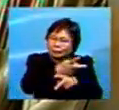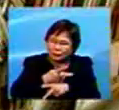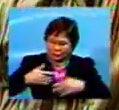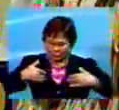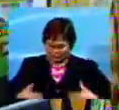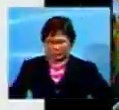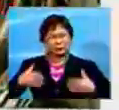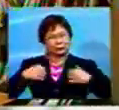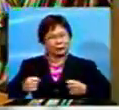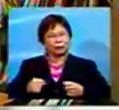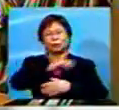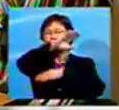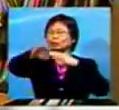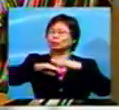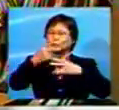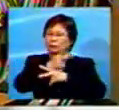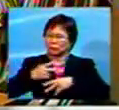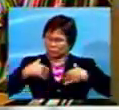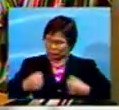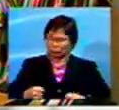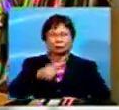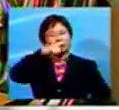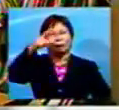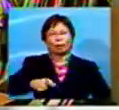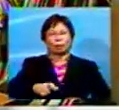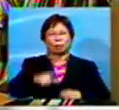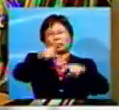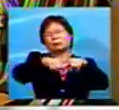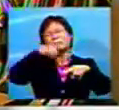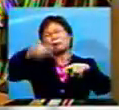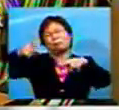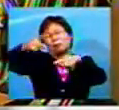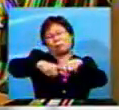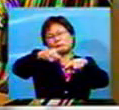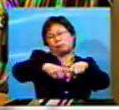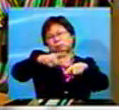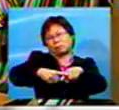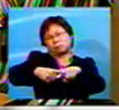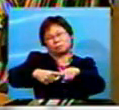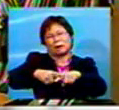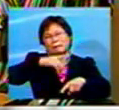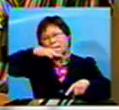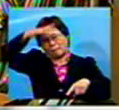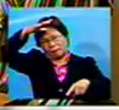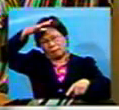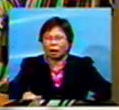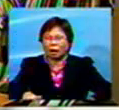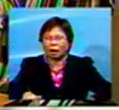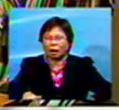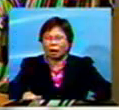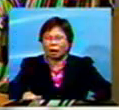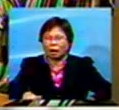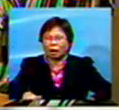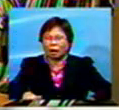penjagaan kesihatan mereka secara seluruhnya, tanpa perlu terlalu bergantung kepada ibu bapa, penjagaan ibu bapa.